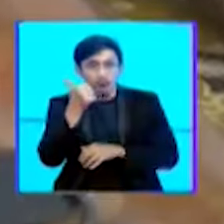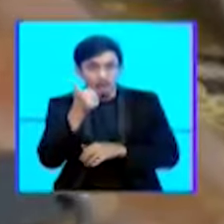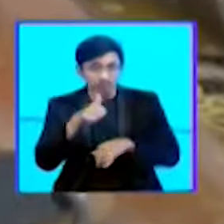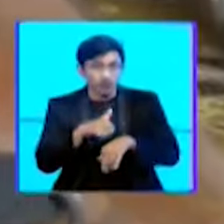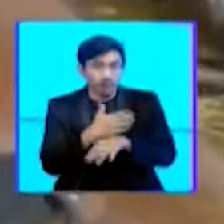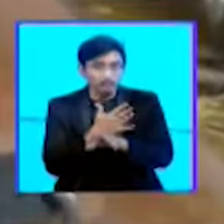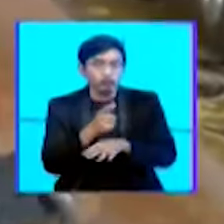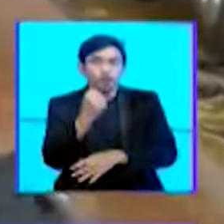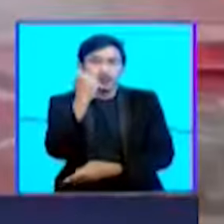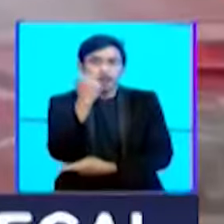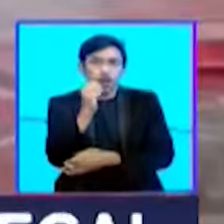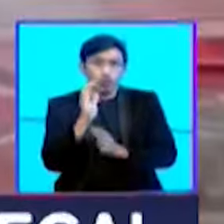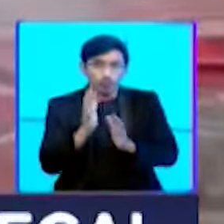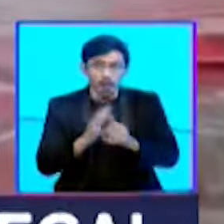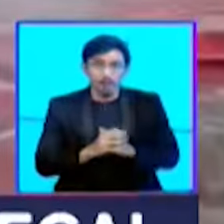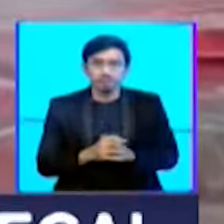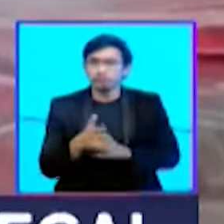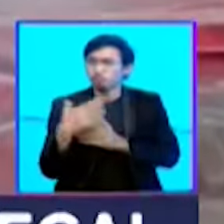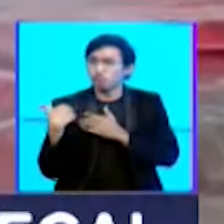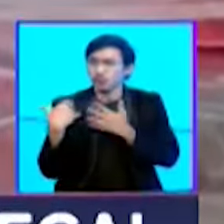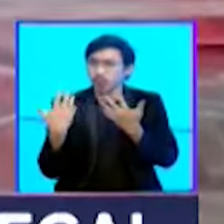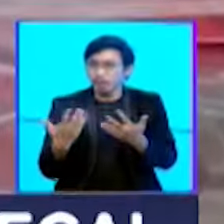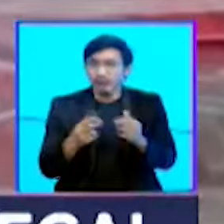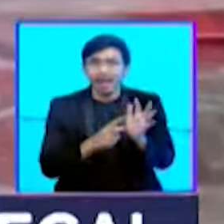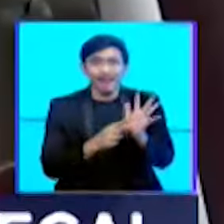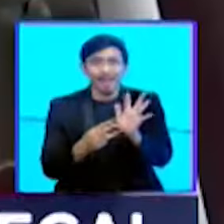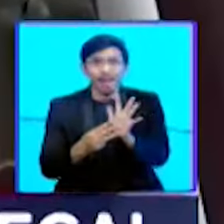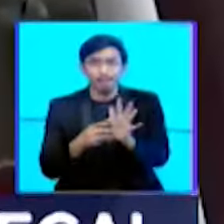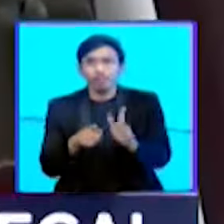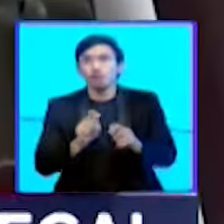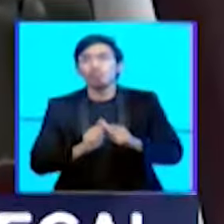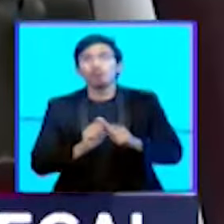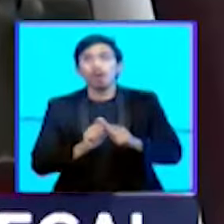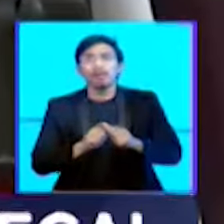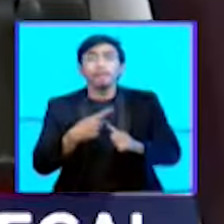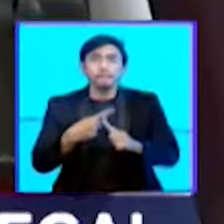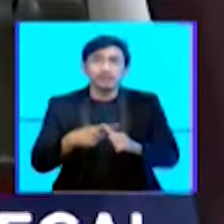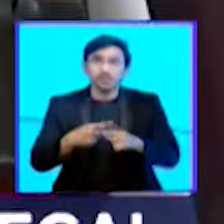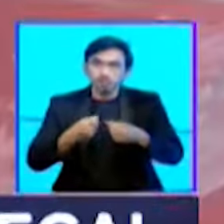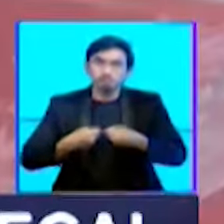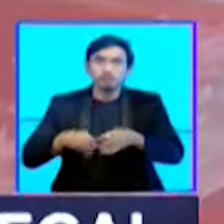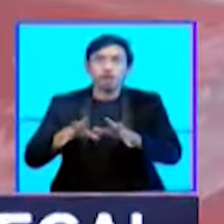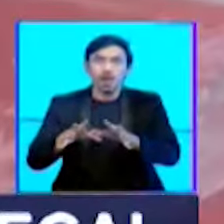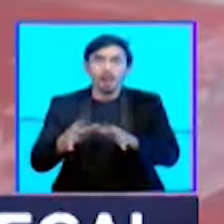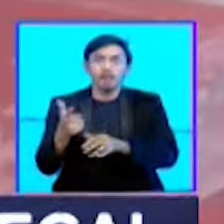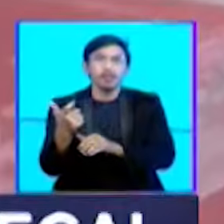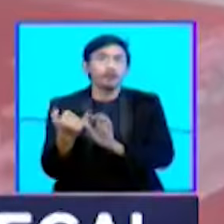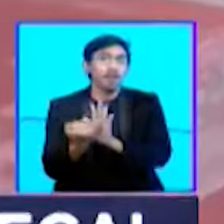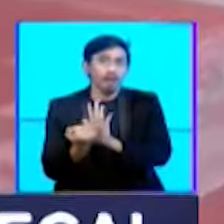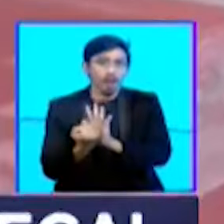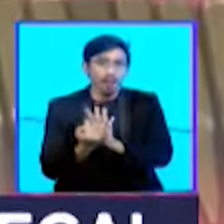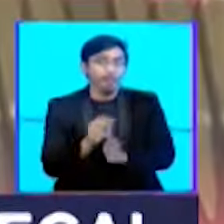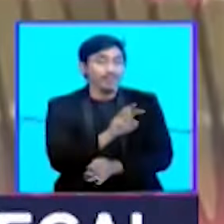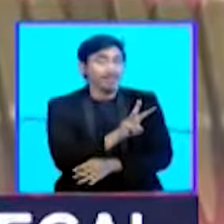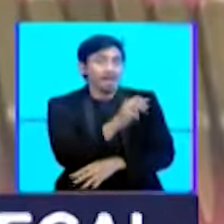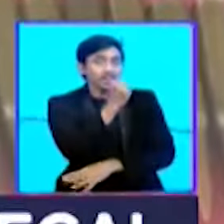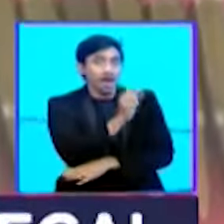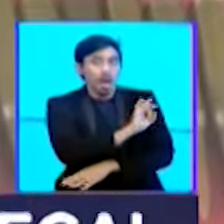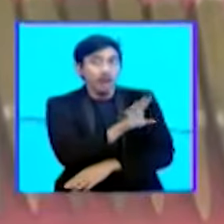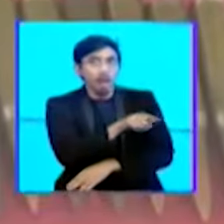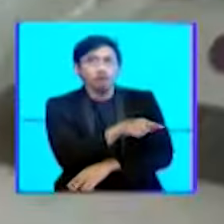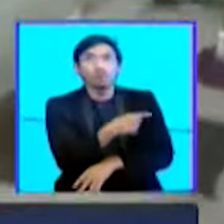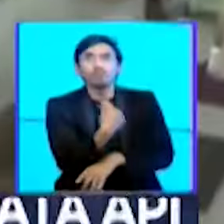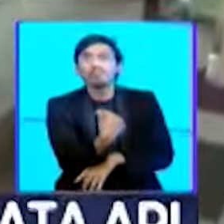dalam berat kejahatan mm adalah perakit sekaligus pengedar senjata api ilegal tiga tersangka lain adalah pembeli senjata